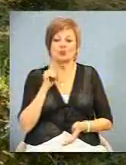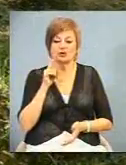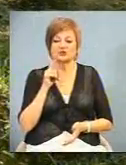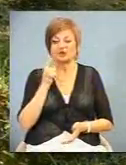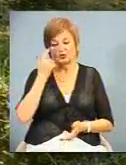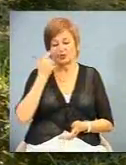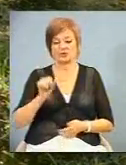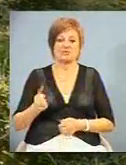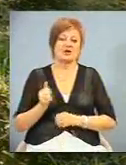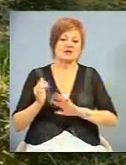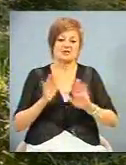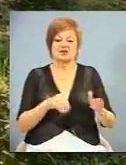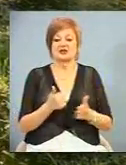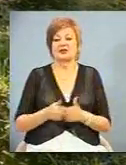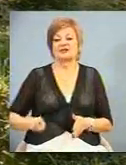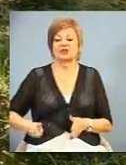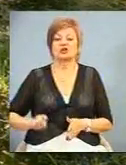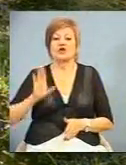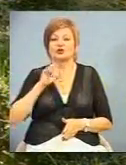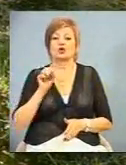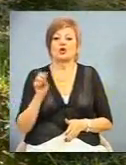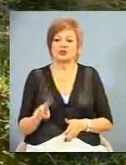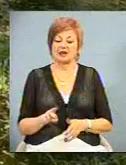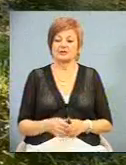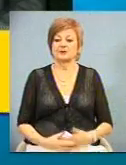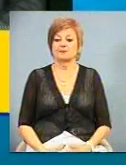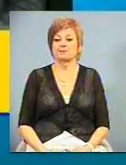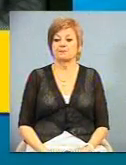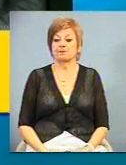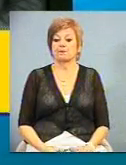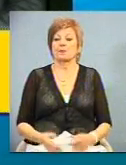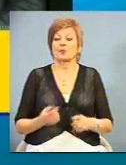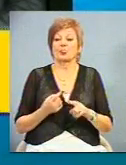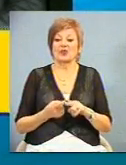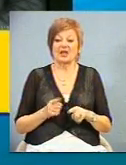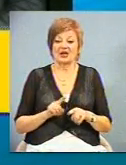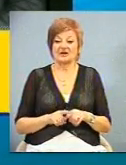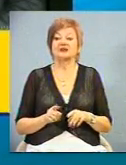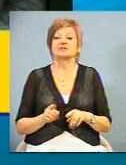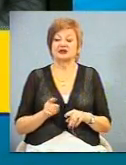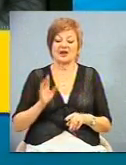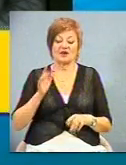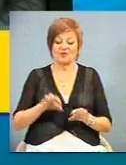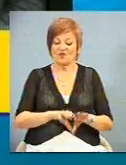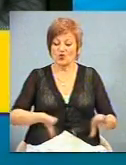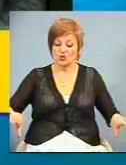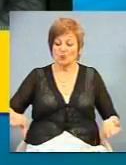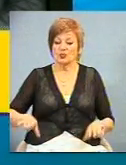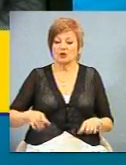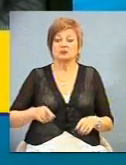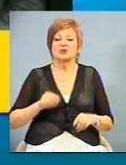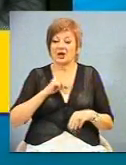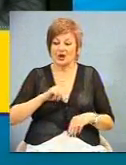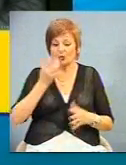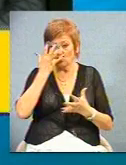чергу перший заступник генерального директора водоканалу Сергій Басанський. Це водопровод 300-го діаметра. Работы